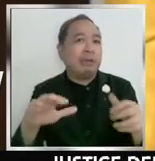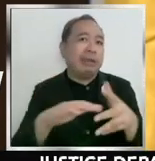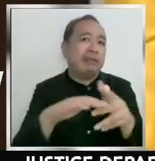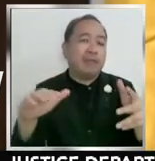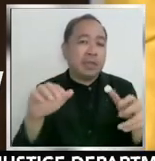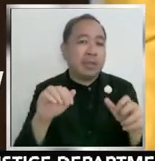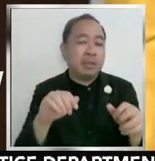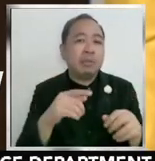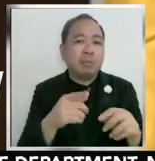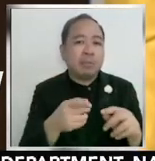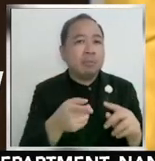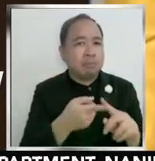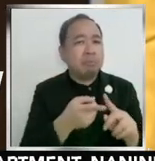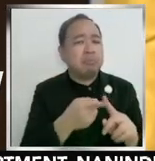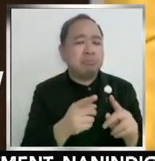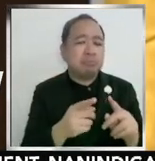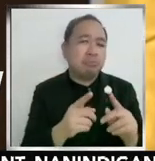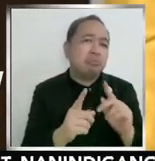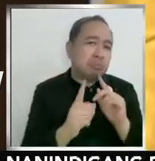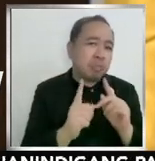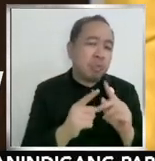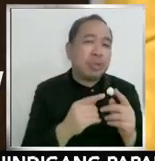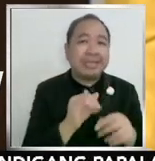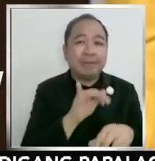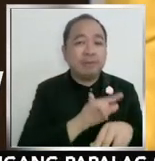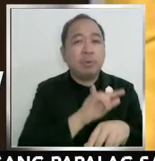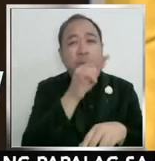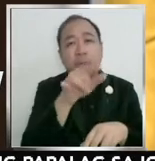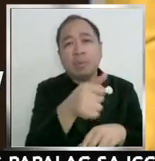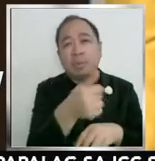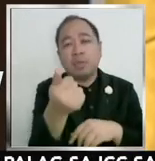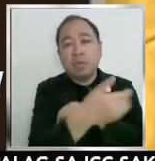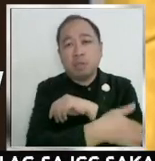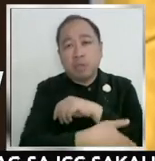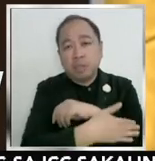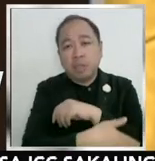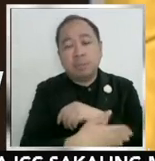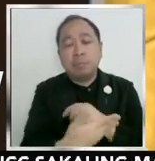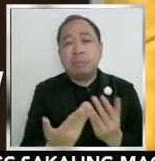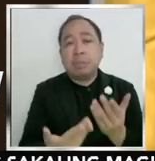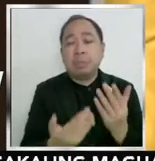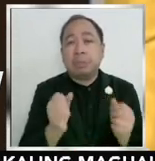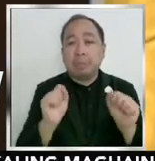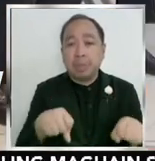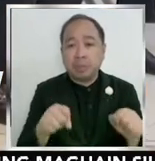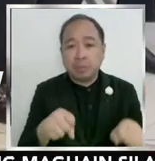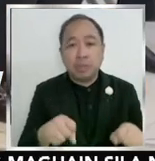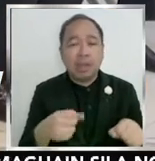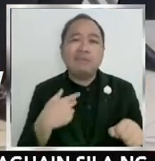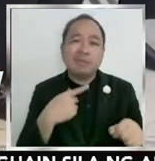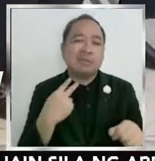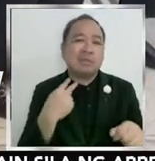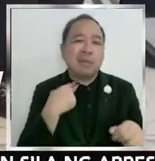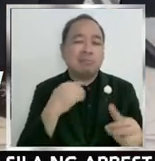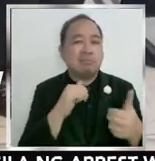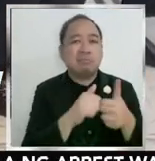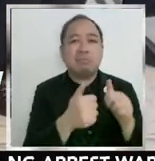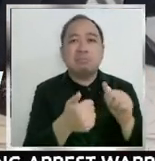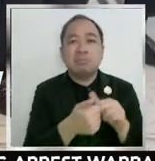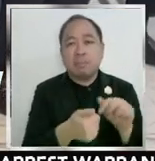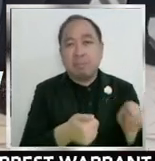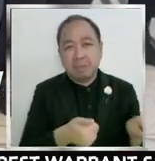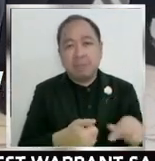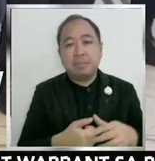kami kung aalis sila, kung pupunta sila sa ibang bansa na maaring magkaroon ng problema. Dagdag pa ni